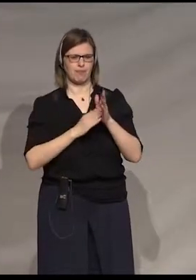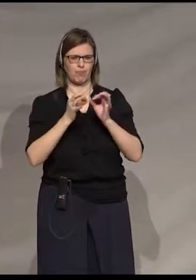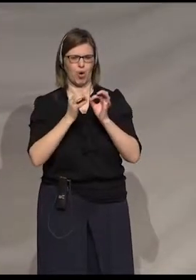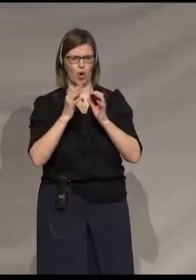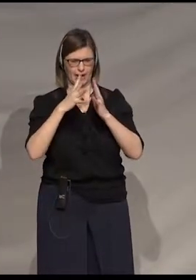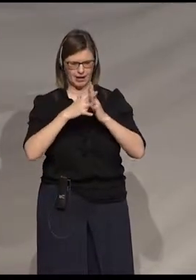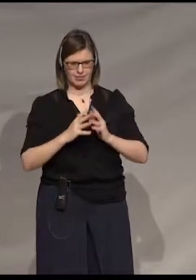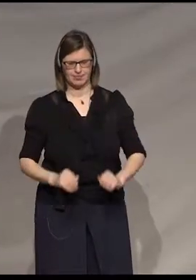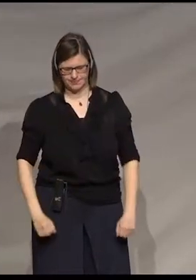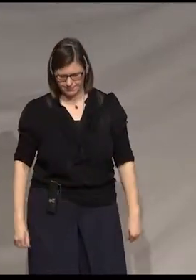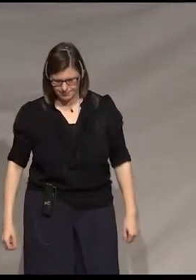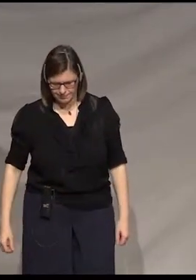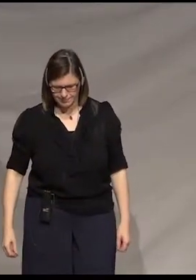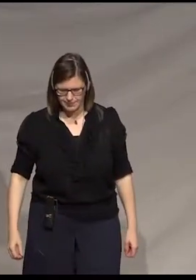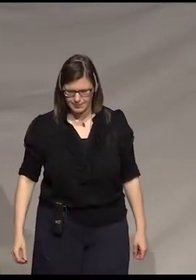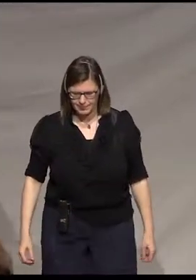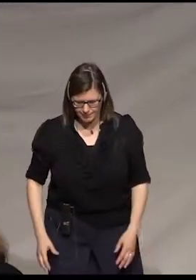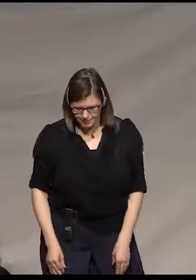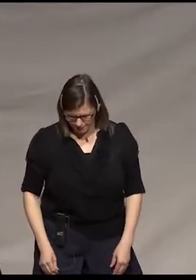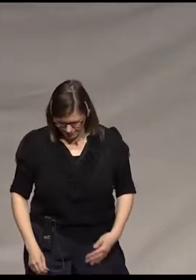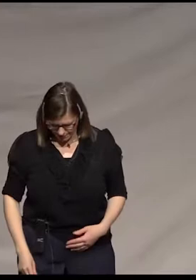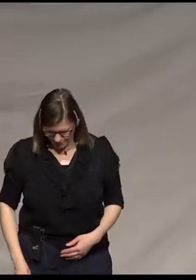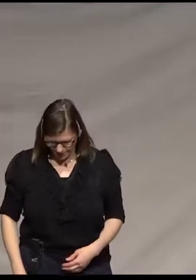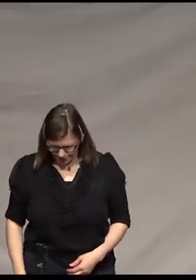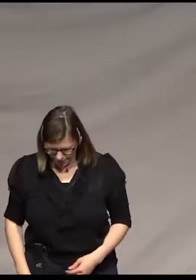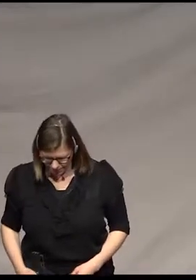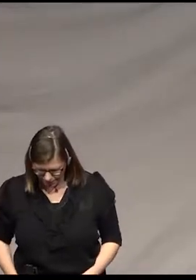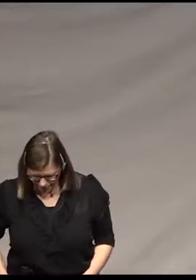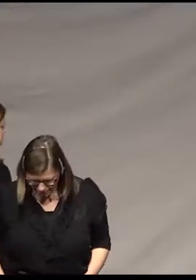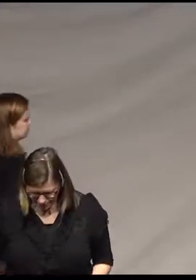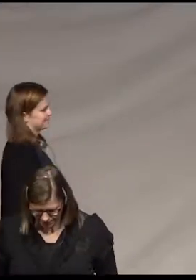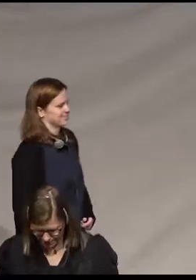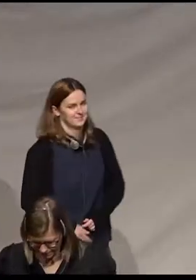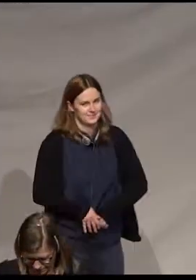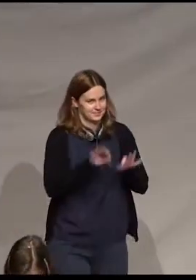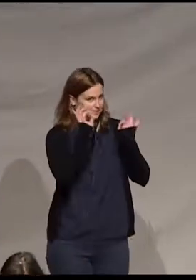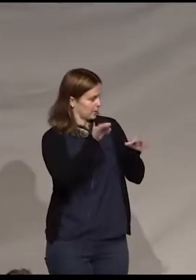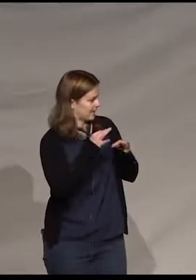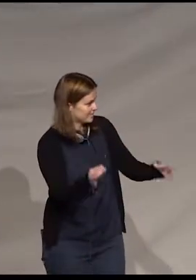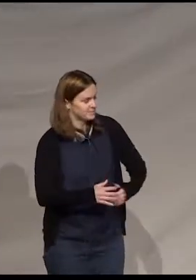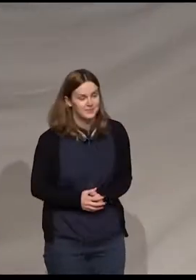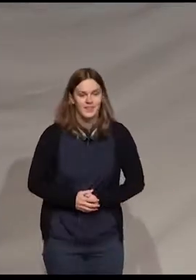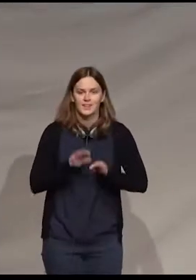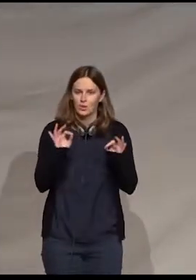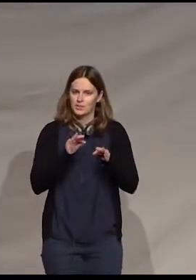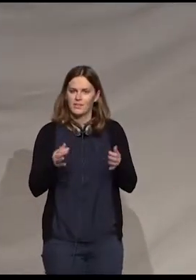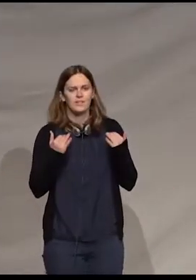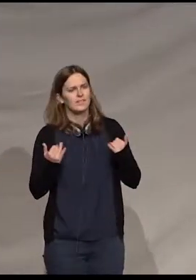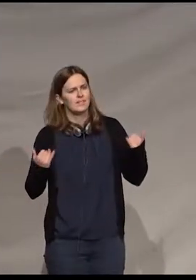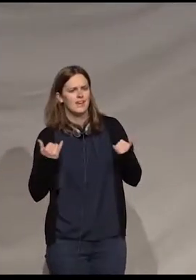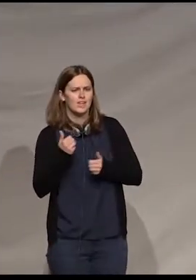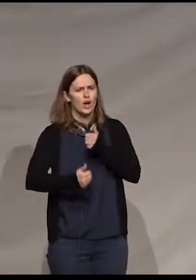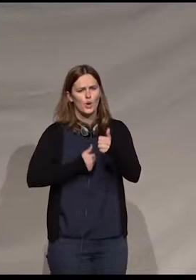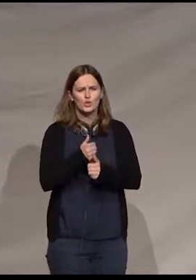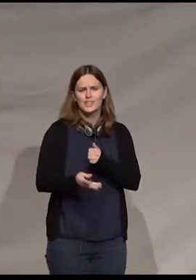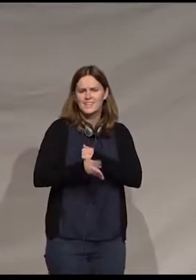Vítejte, dobrý den. Vítejte, dobrý den. Dobrý den. Vy jste nachystali na dnešní konferenci, 19. roční konference